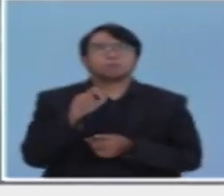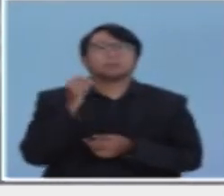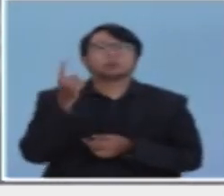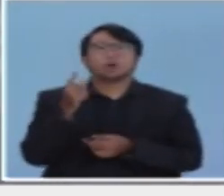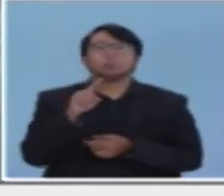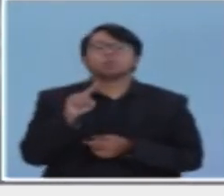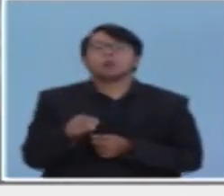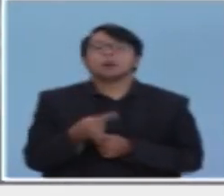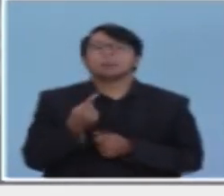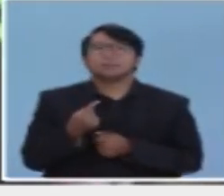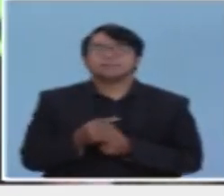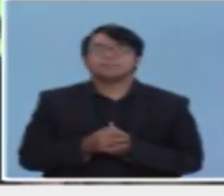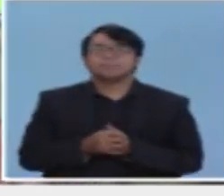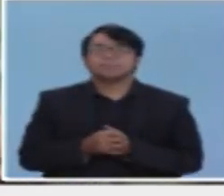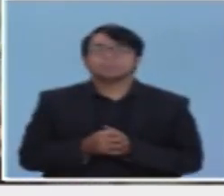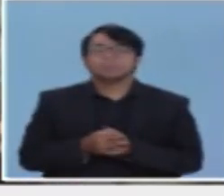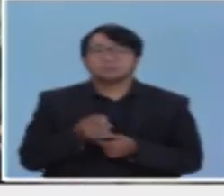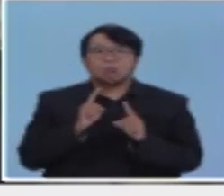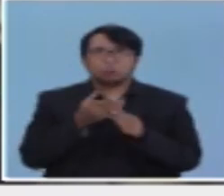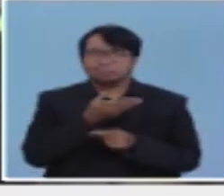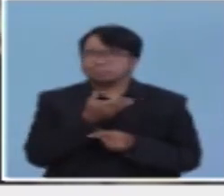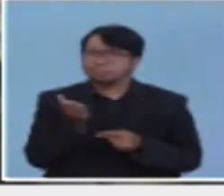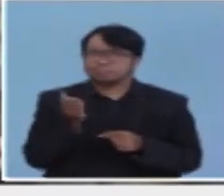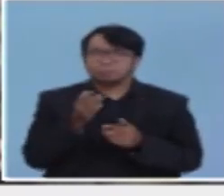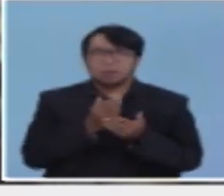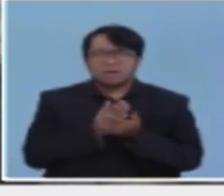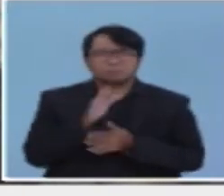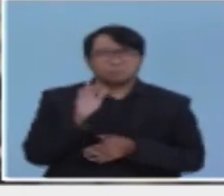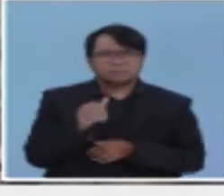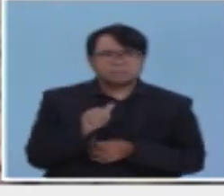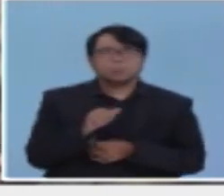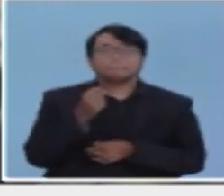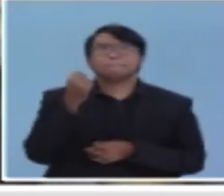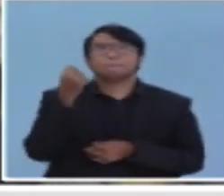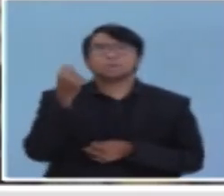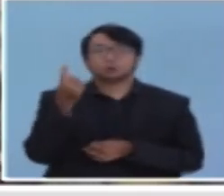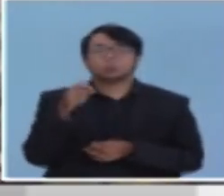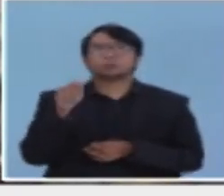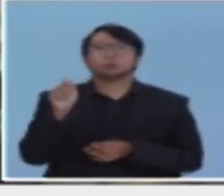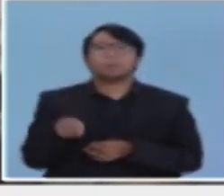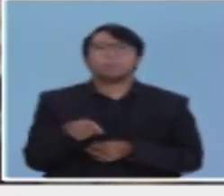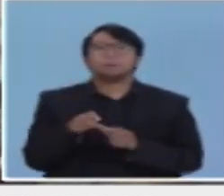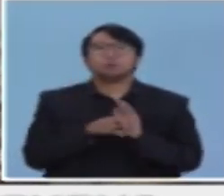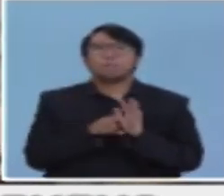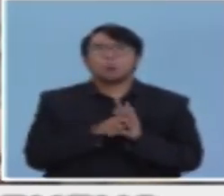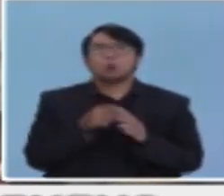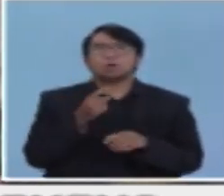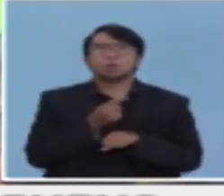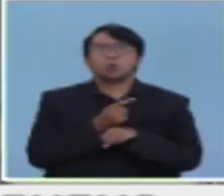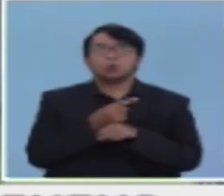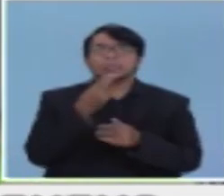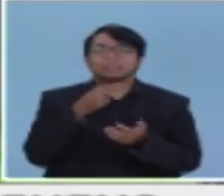ada toleransi bagi yang masih membandel, pasti akan ada sanksinya. Toko-toko akan kita cabut izin usahanya.